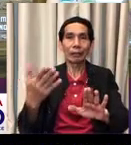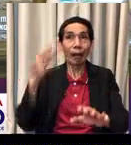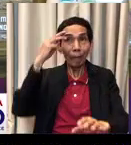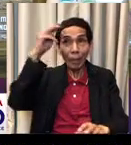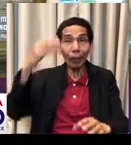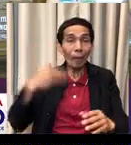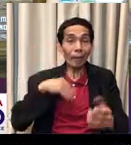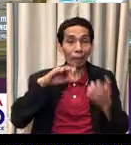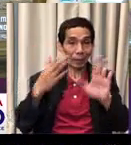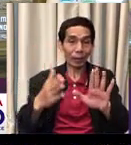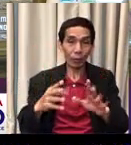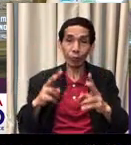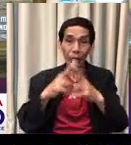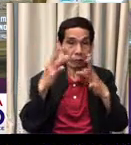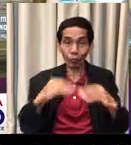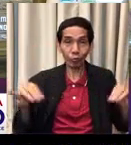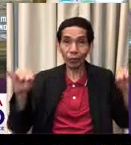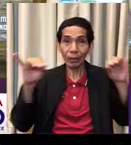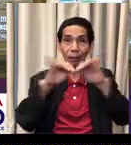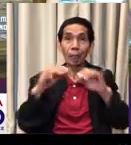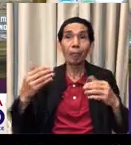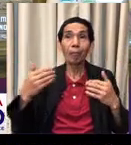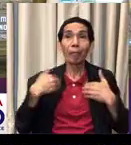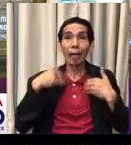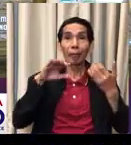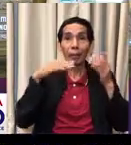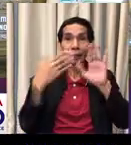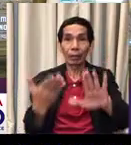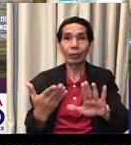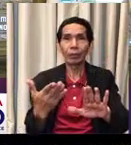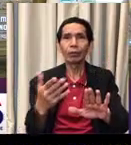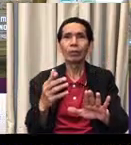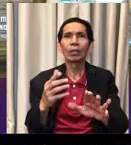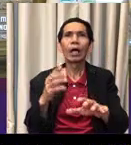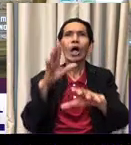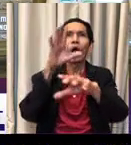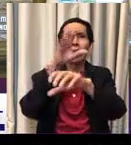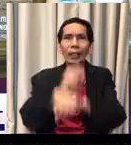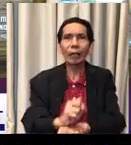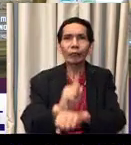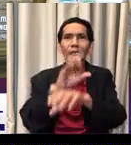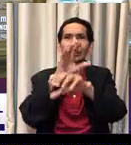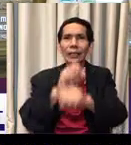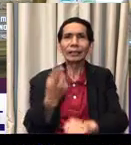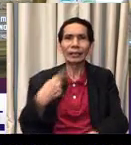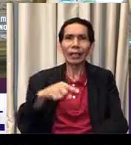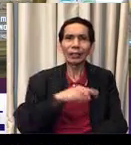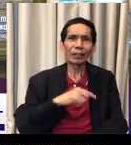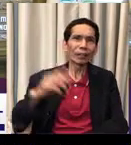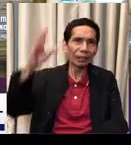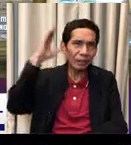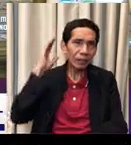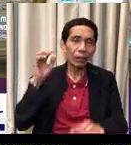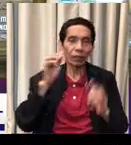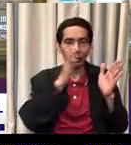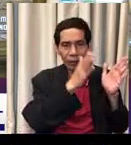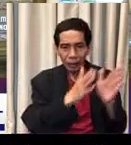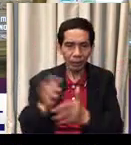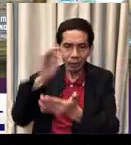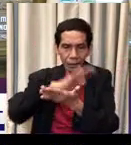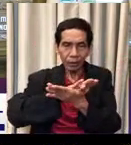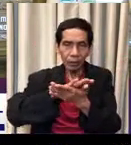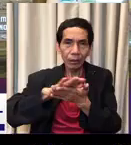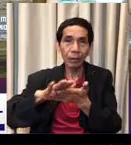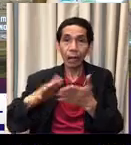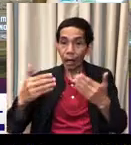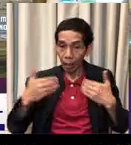O, para importante to, ha? Kasi, ano't kostumbre natin to, eh? Kaya may pagsasaayos, kailangan,